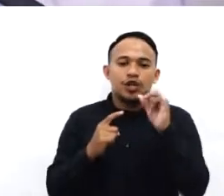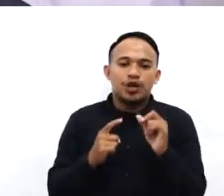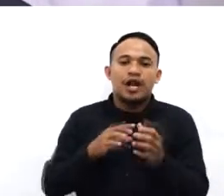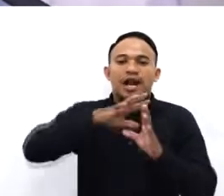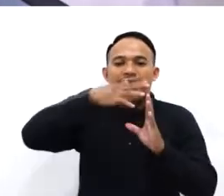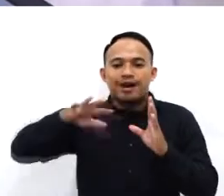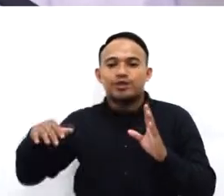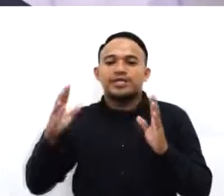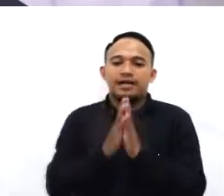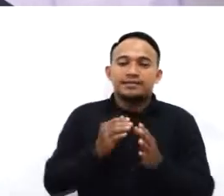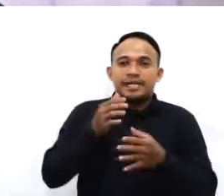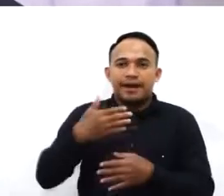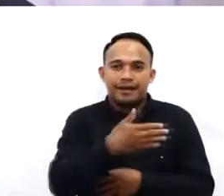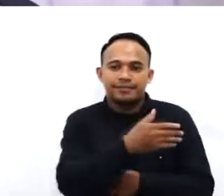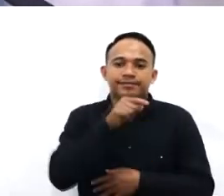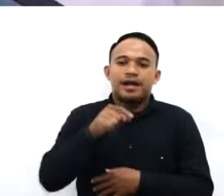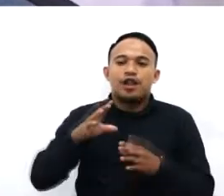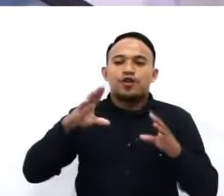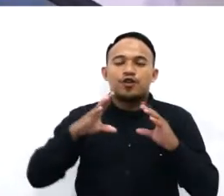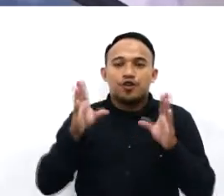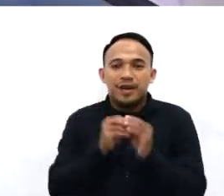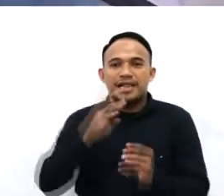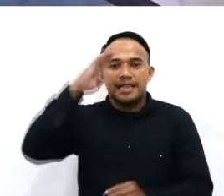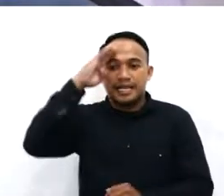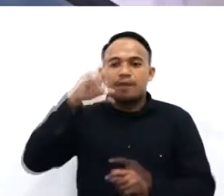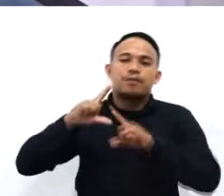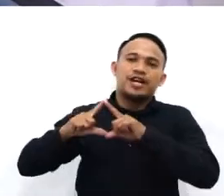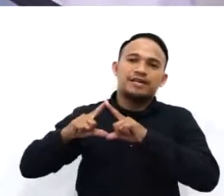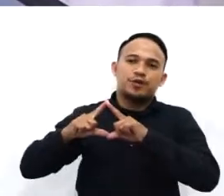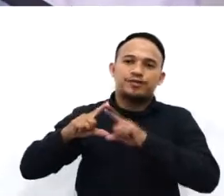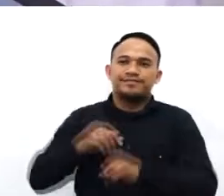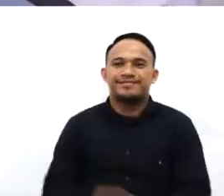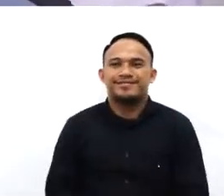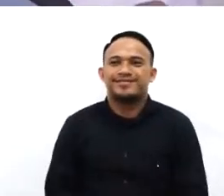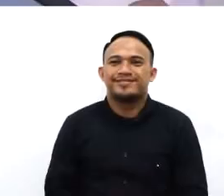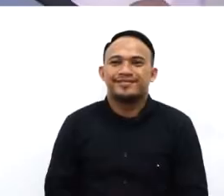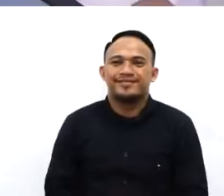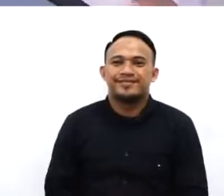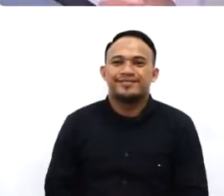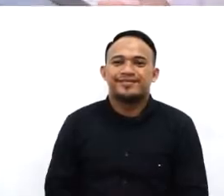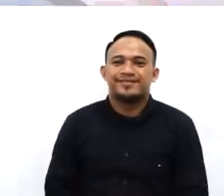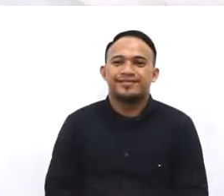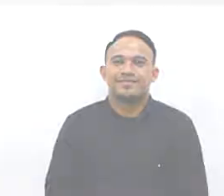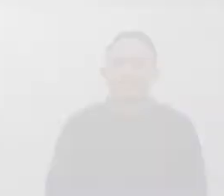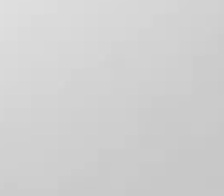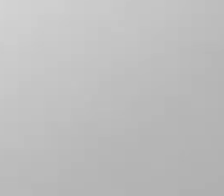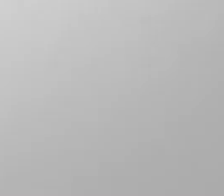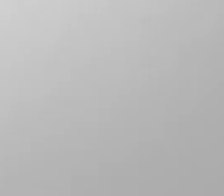kelautan dan perikanan di Kabupaten Gualemo.